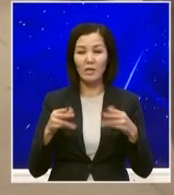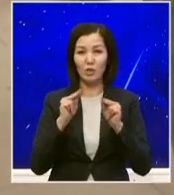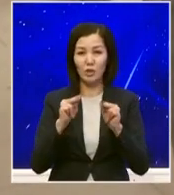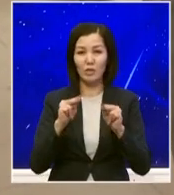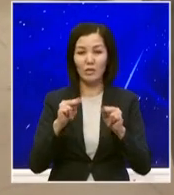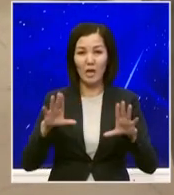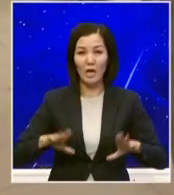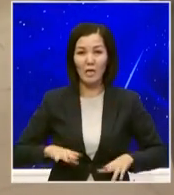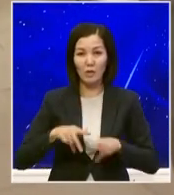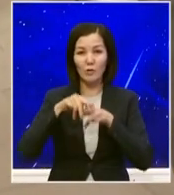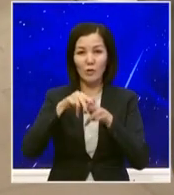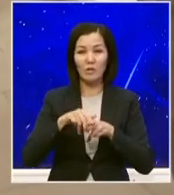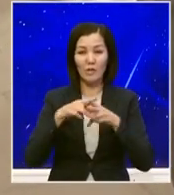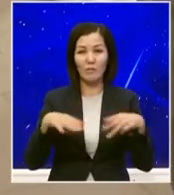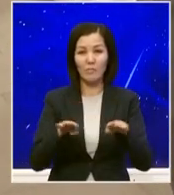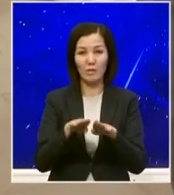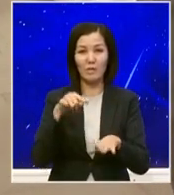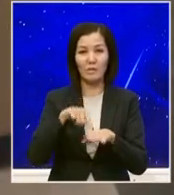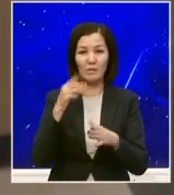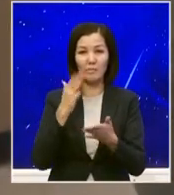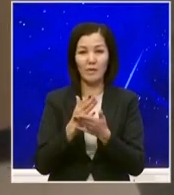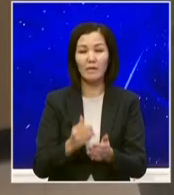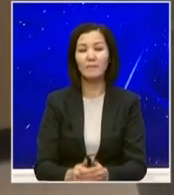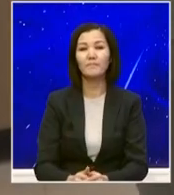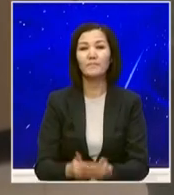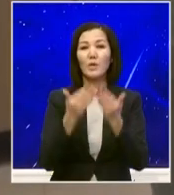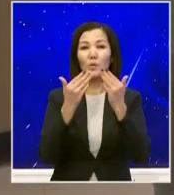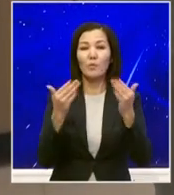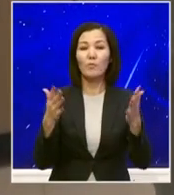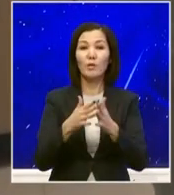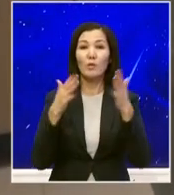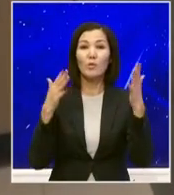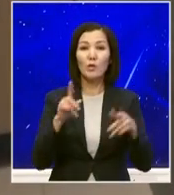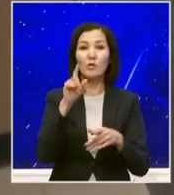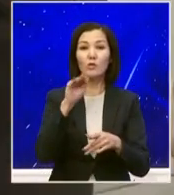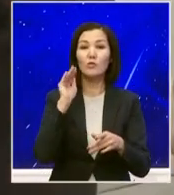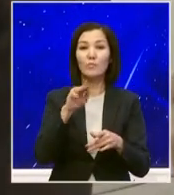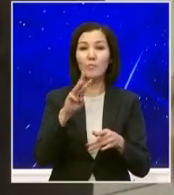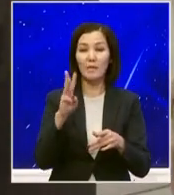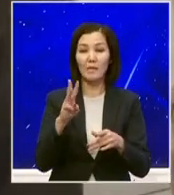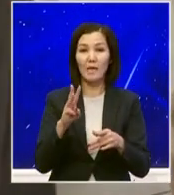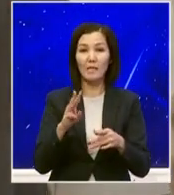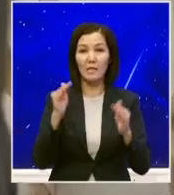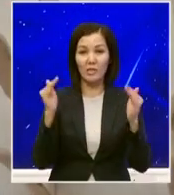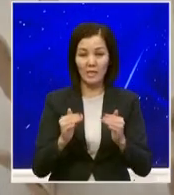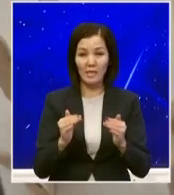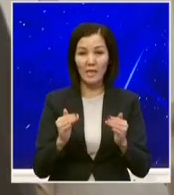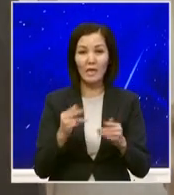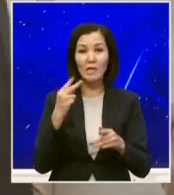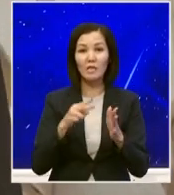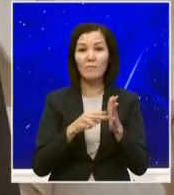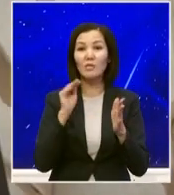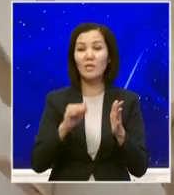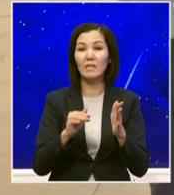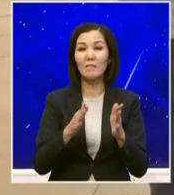шын мәнінде сезінеді екенсіз. Көрмедегі үлкен ағаш аттың құны 100 мың, жорға тайдың құны 27 мың теңге. Ал